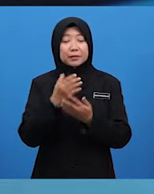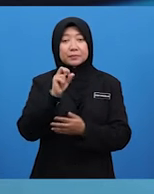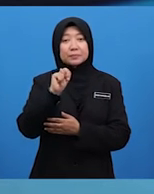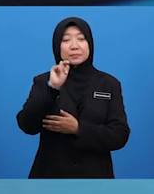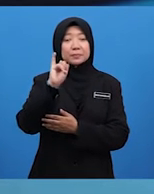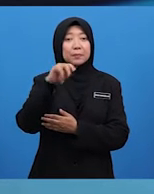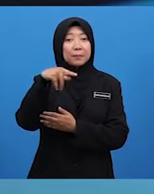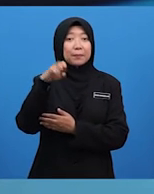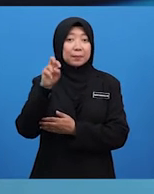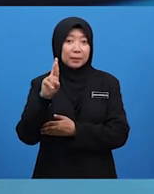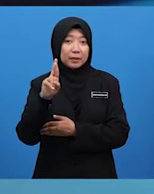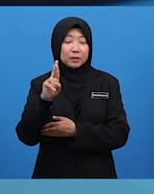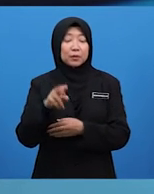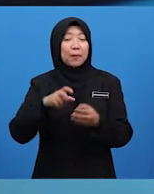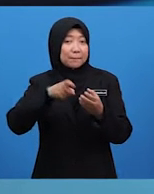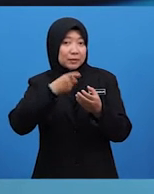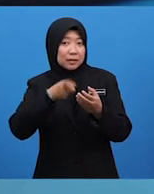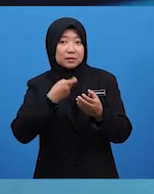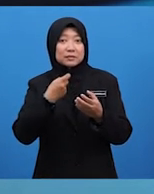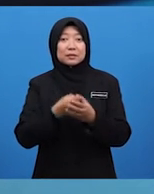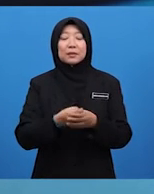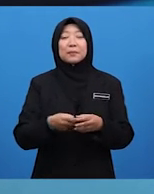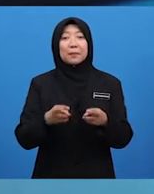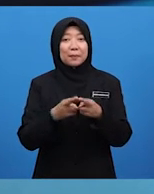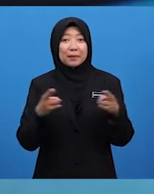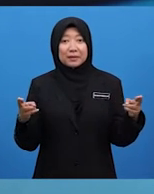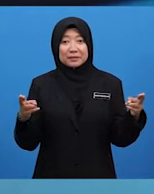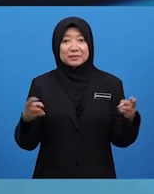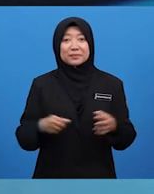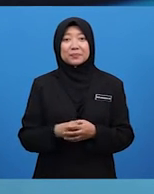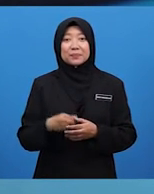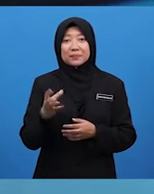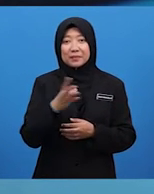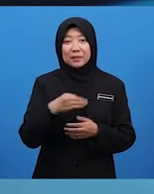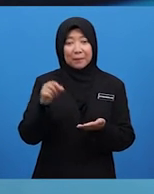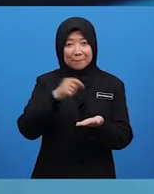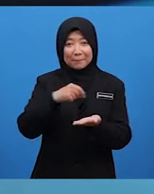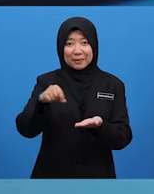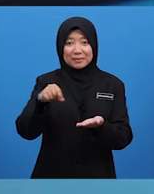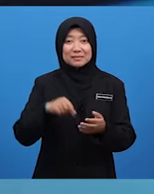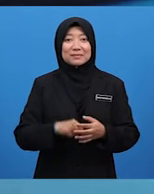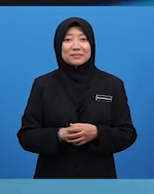snipper, penetas, pembaris dan pensel.